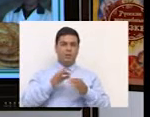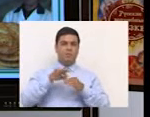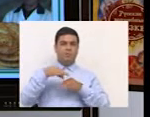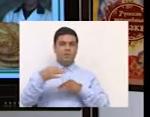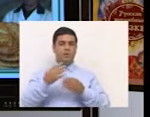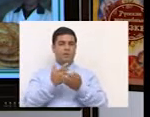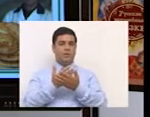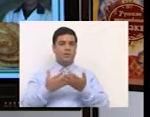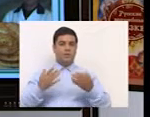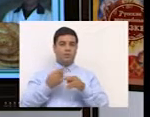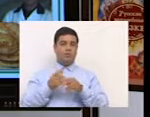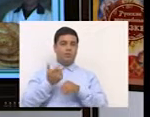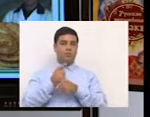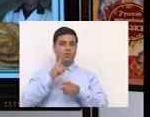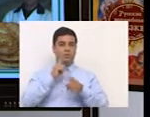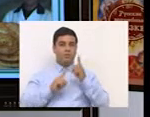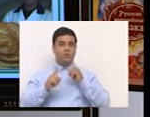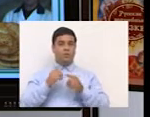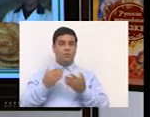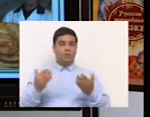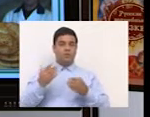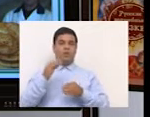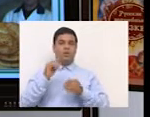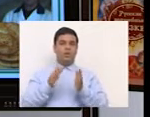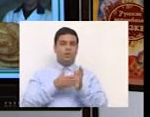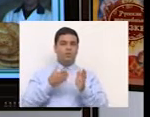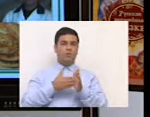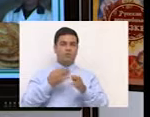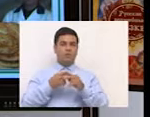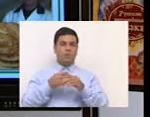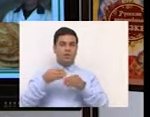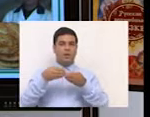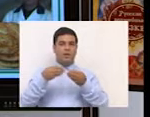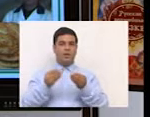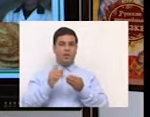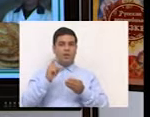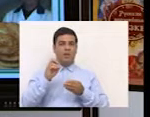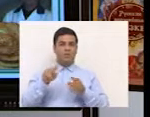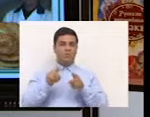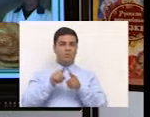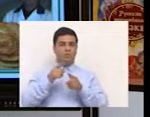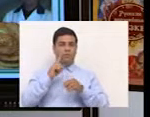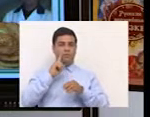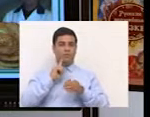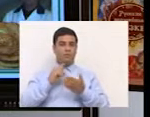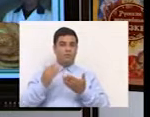пекари выставляют на прилавок свежие и румяные лепешки. Новый союз – то